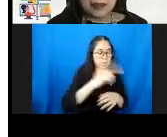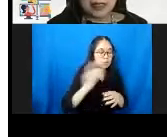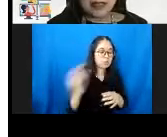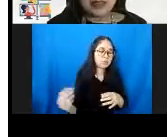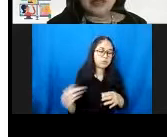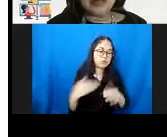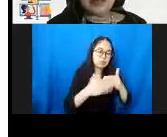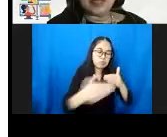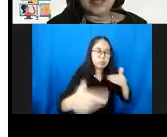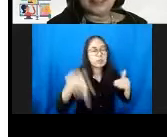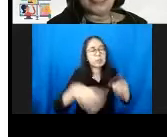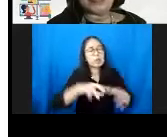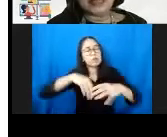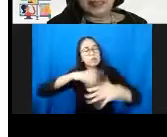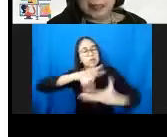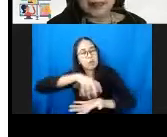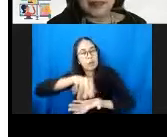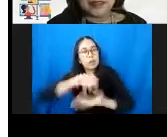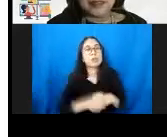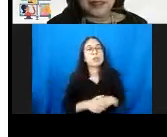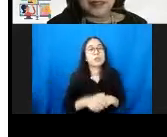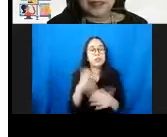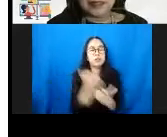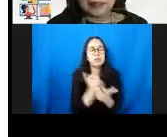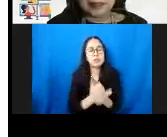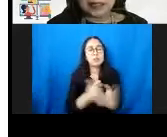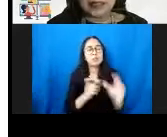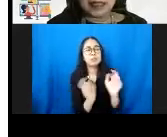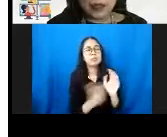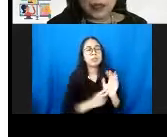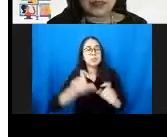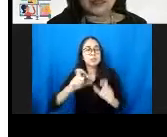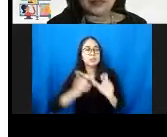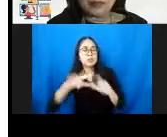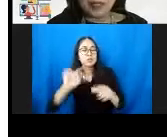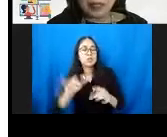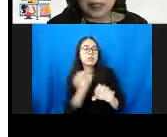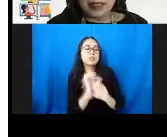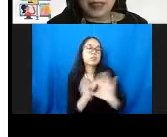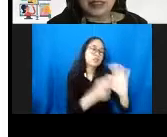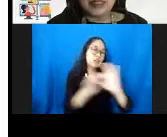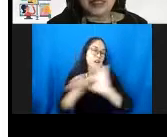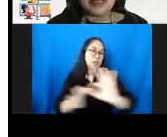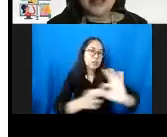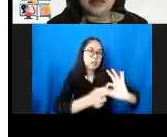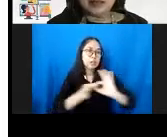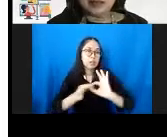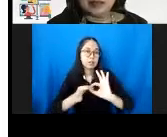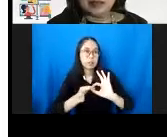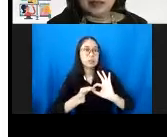ini sebenarnya merupakan jejaring, ya, jejaring network, yang